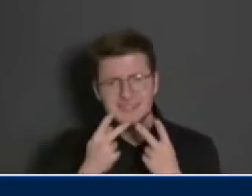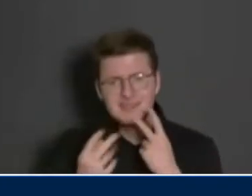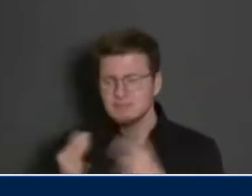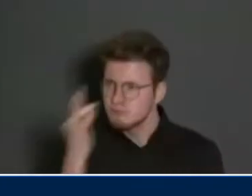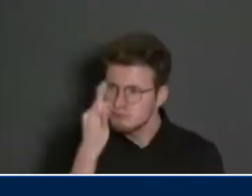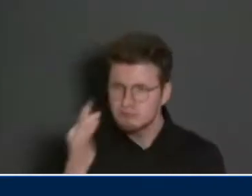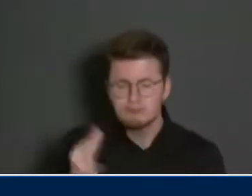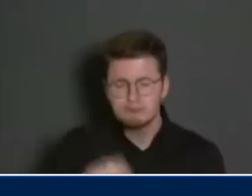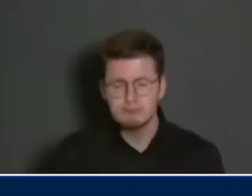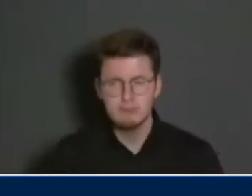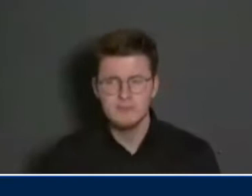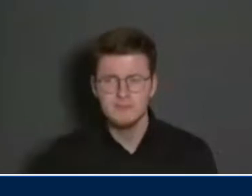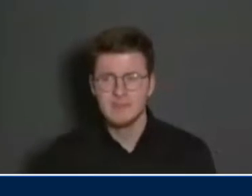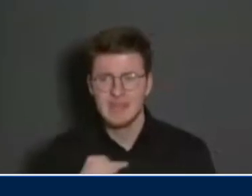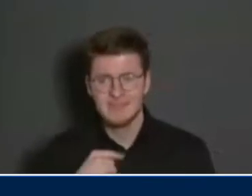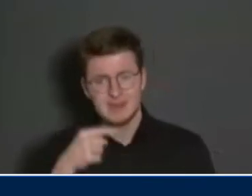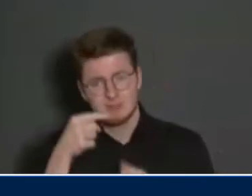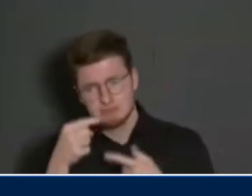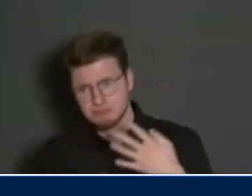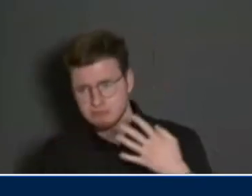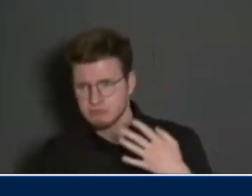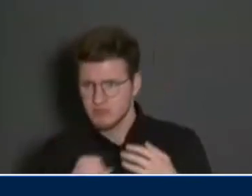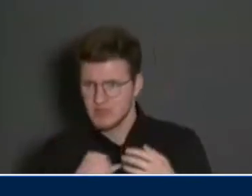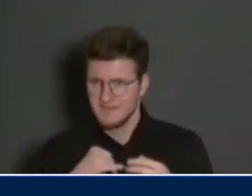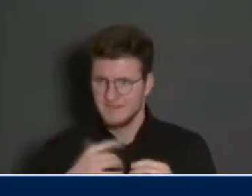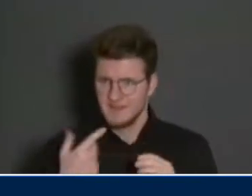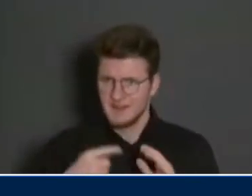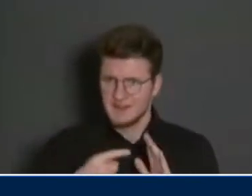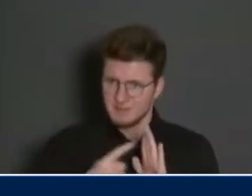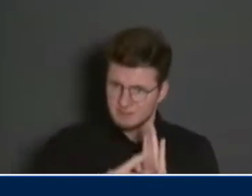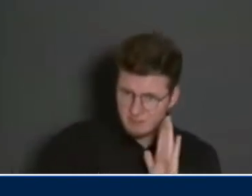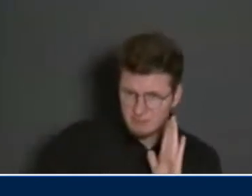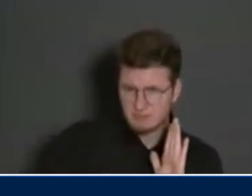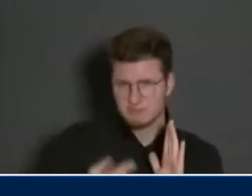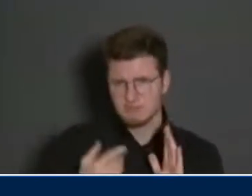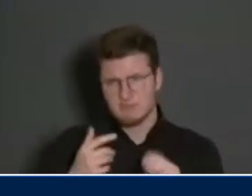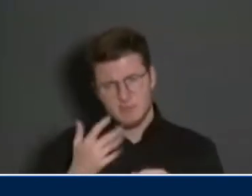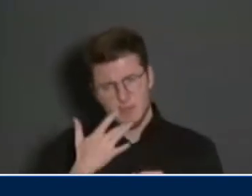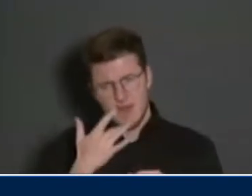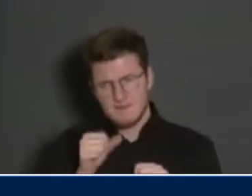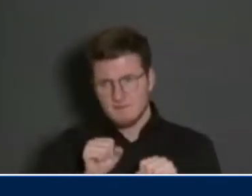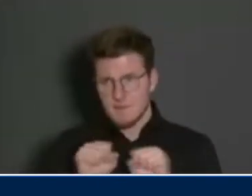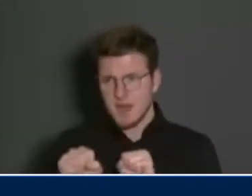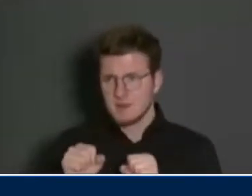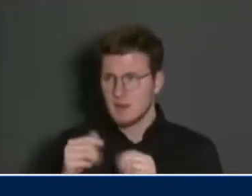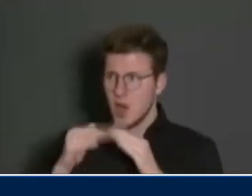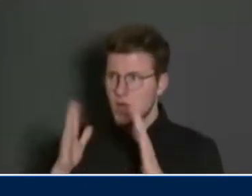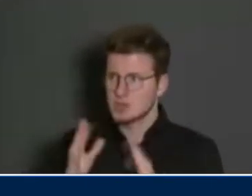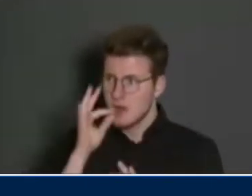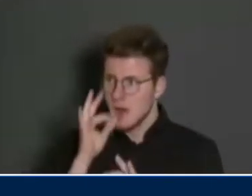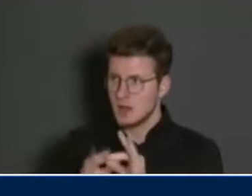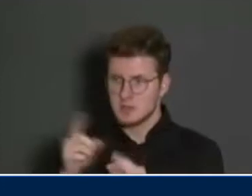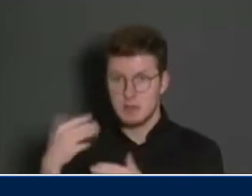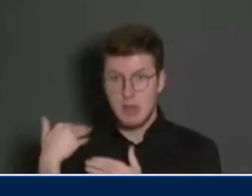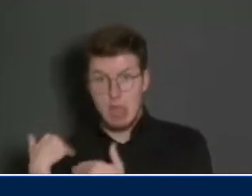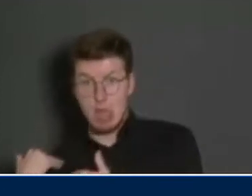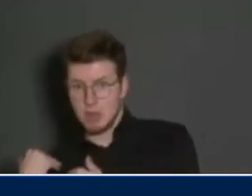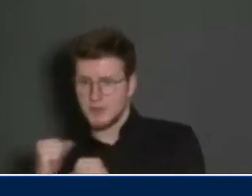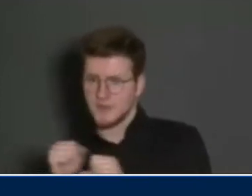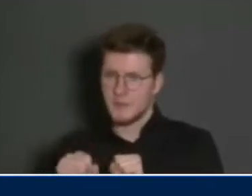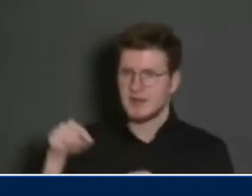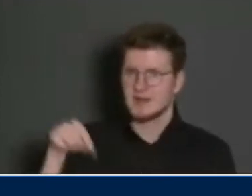batterij aan maatregelen om ervoor te zorgen dat de huisartsen niet bezwijken onder de last die dat